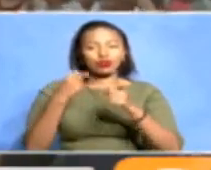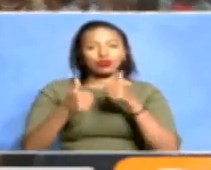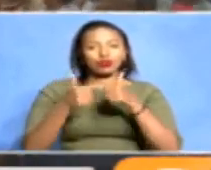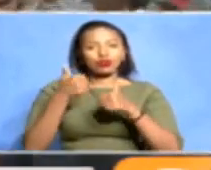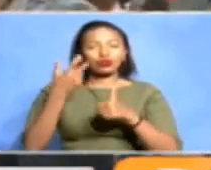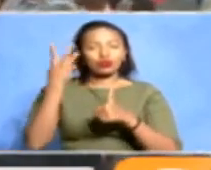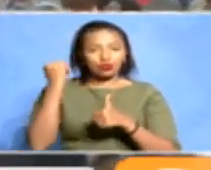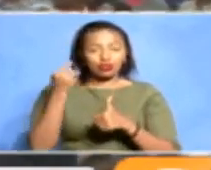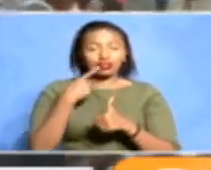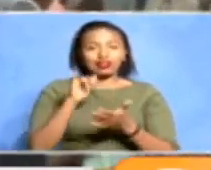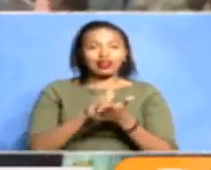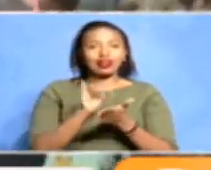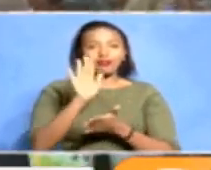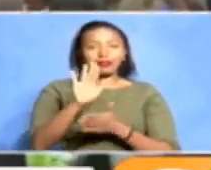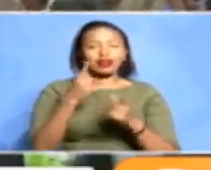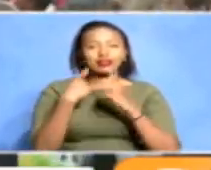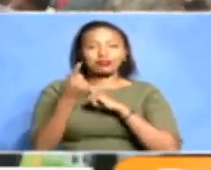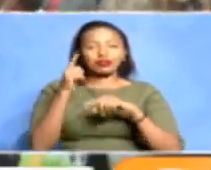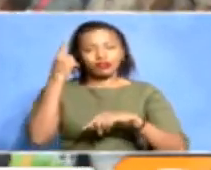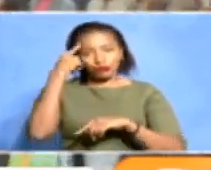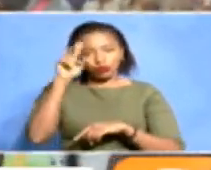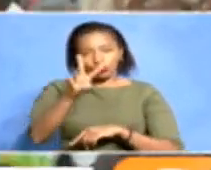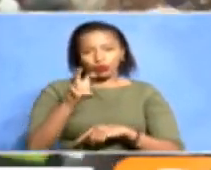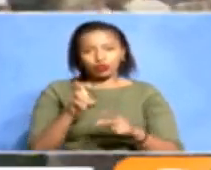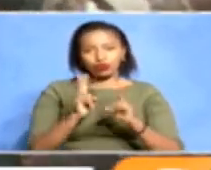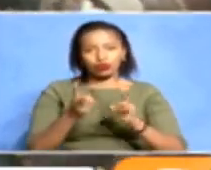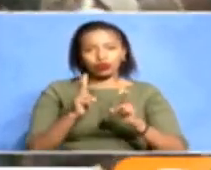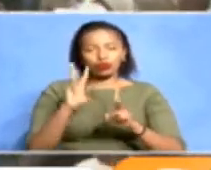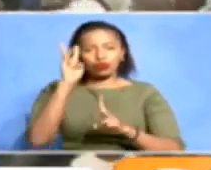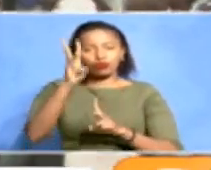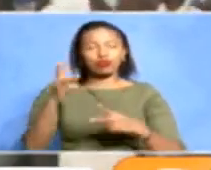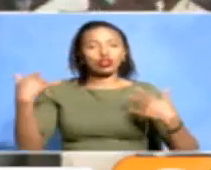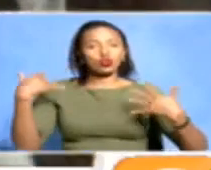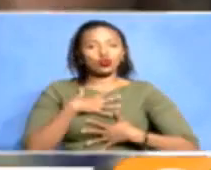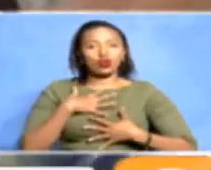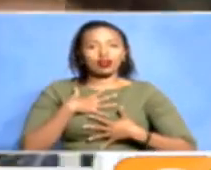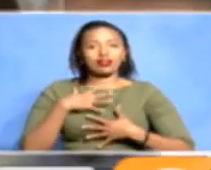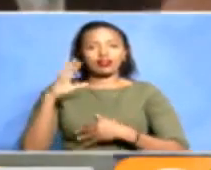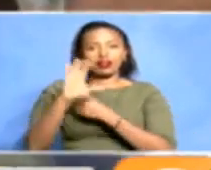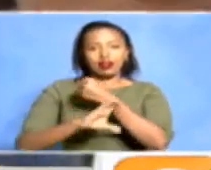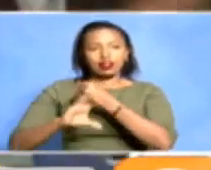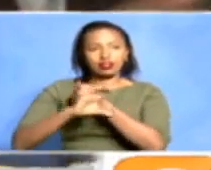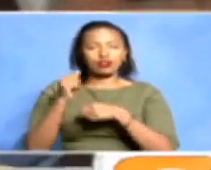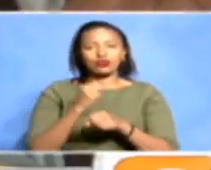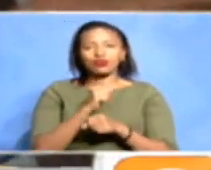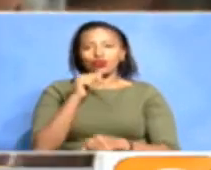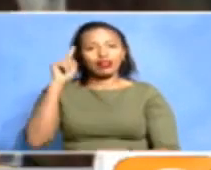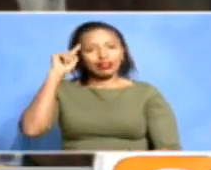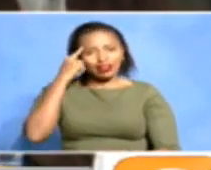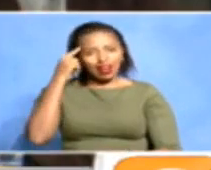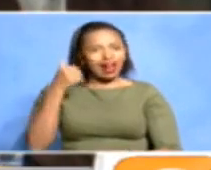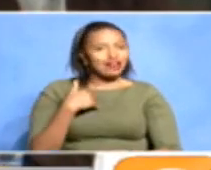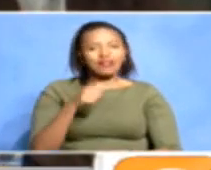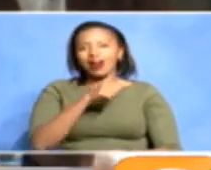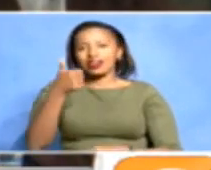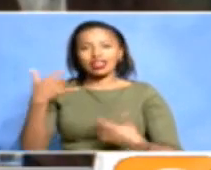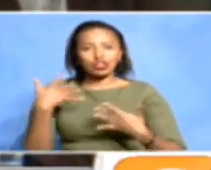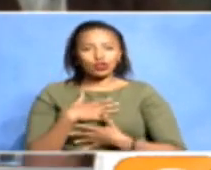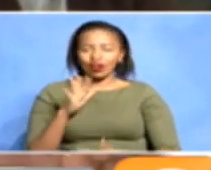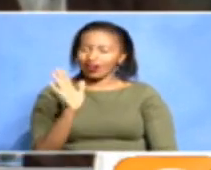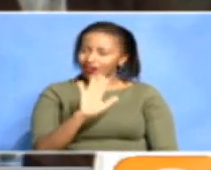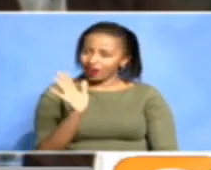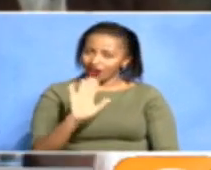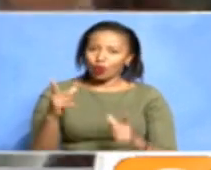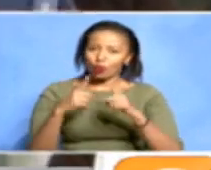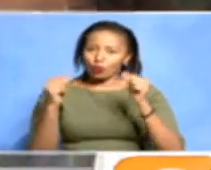for 2022 State House race will send shockwaves across the nation. Musifikirie kuna shock ingine, hakuna maneno ingine. Maneno ni